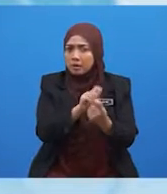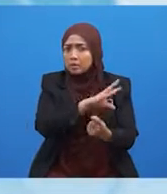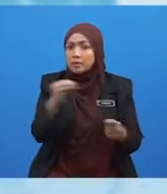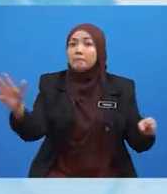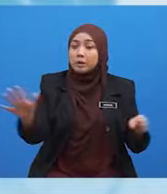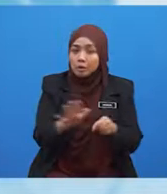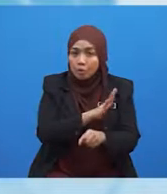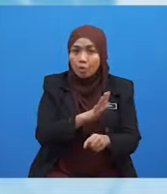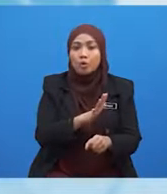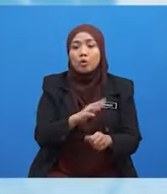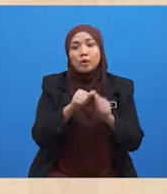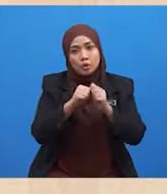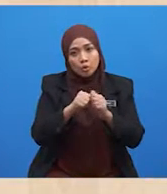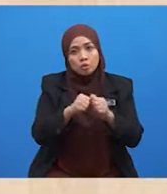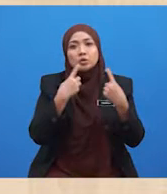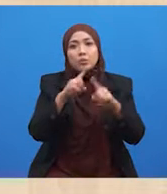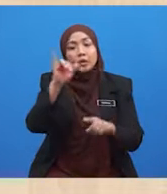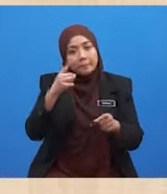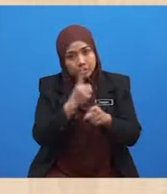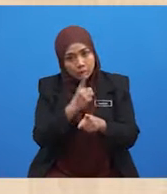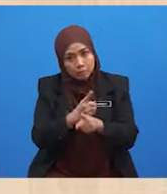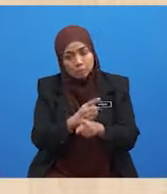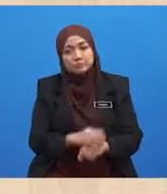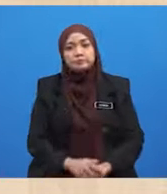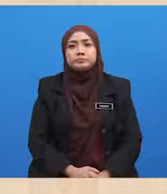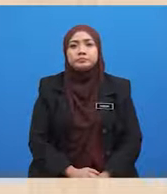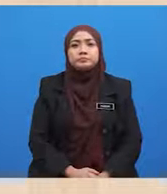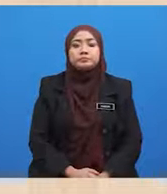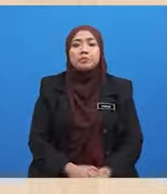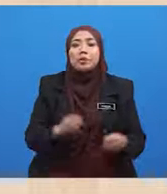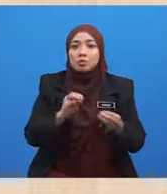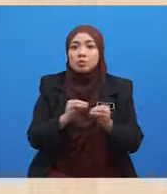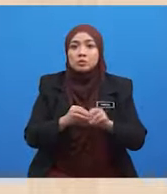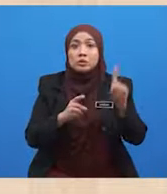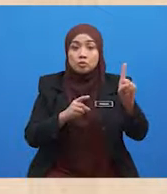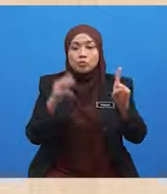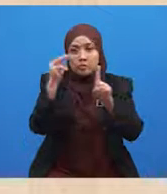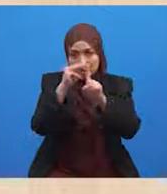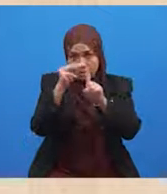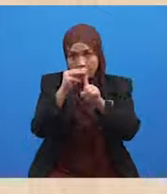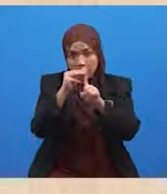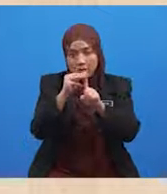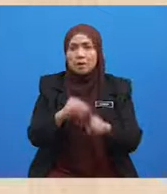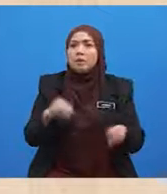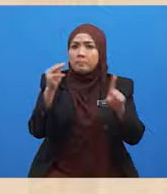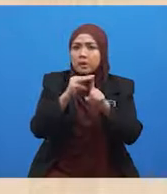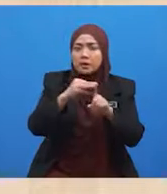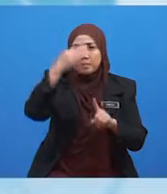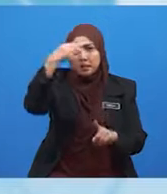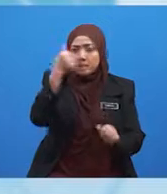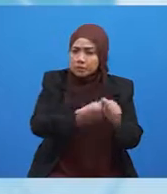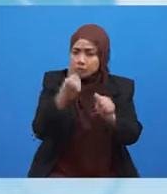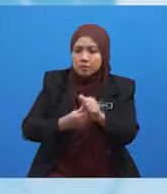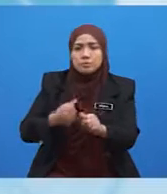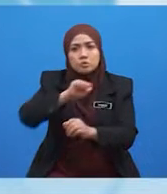memenuhi kehendak skema jawapan di dinding tips yang pertama Indah merekah marka